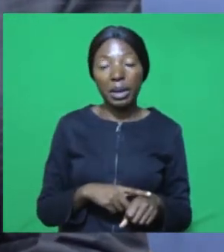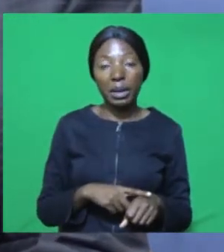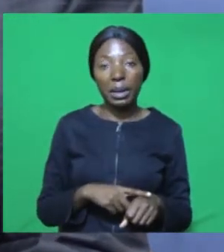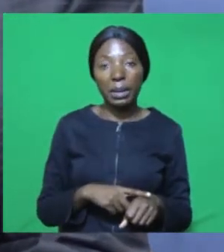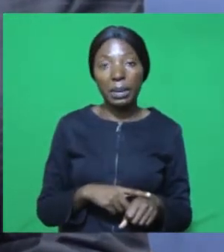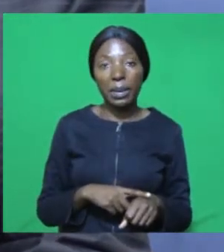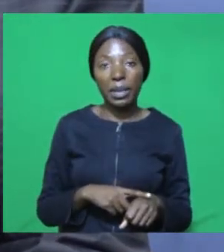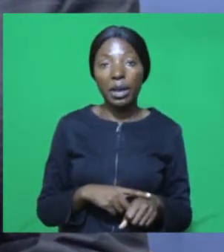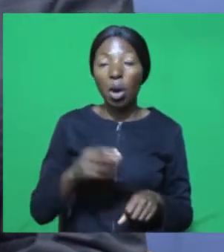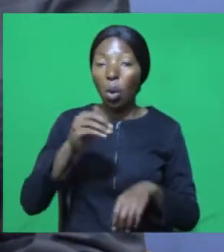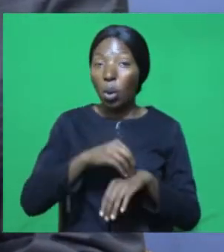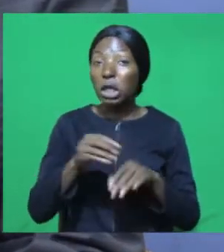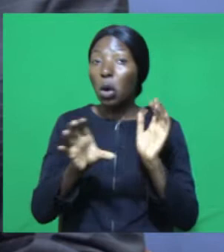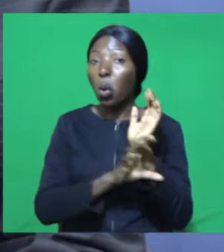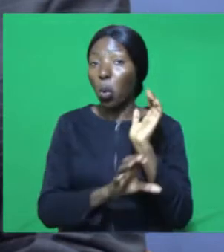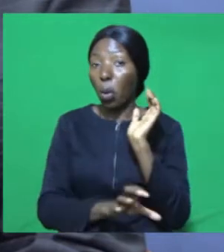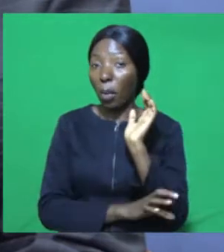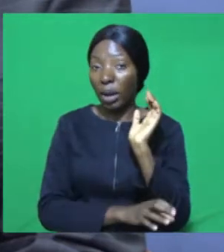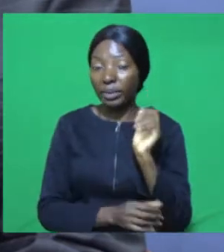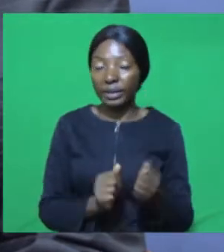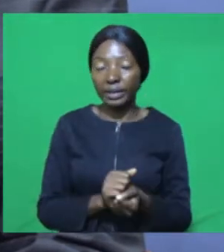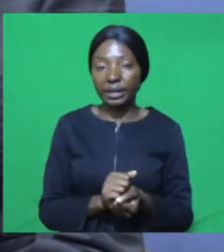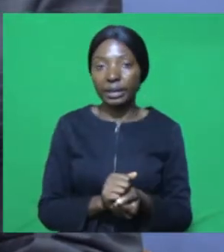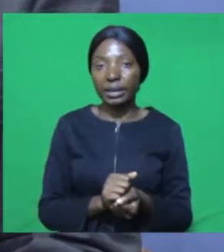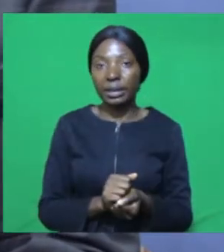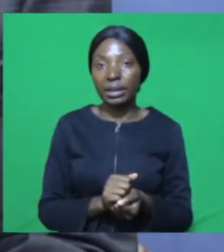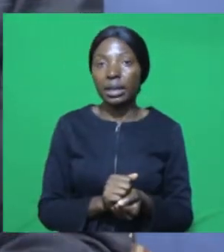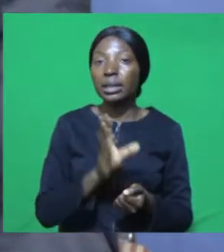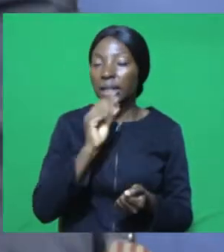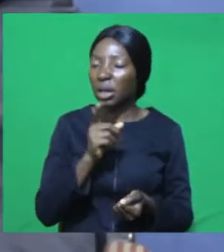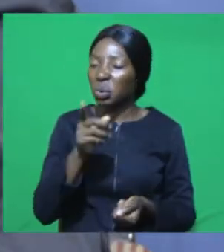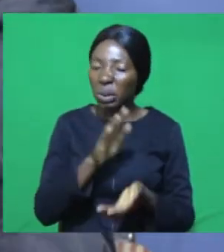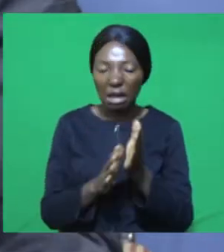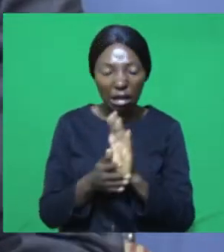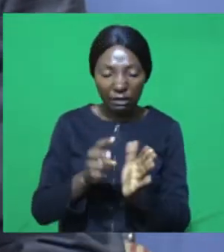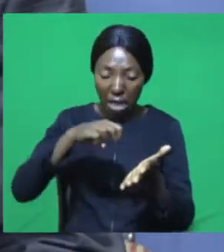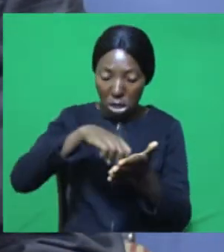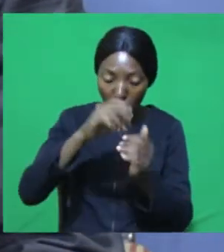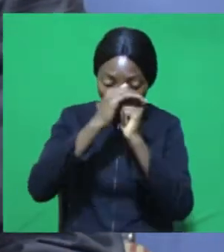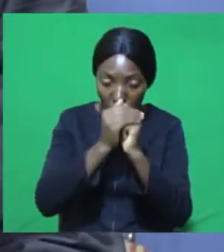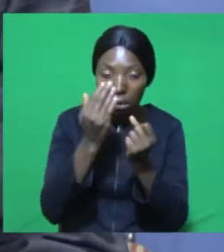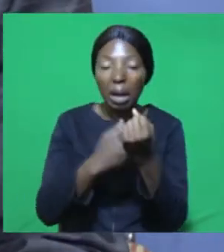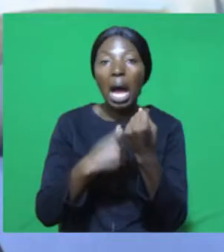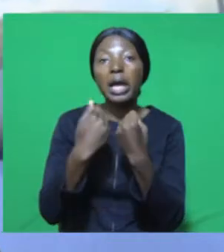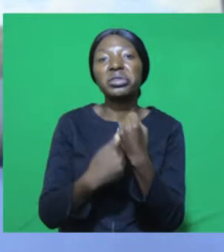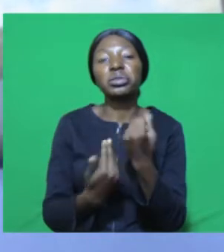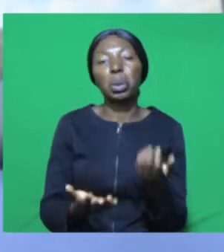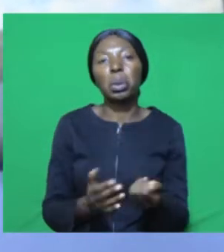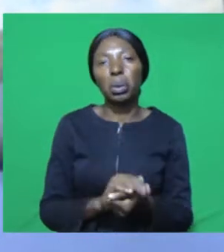pakaita kuti like pamutemo pamaa muchitaura mutemo uya unorambidza vanhu kuti vapfugamire zvifananidzo